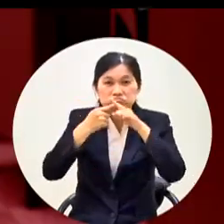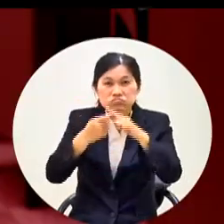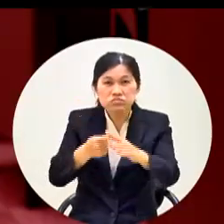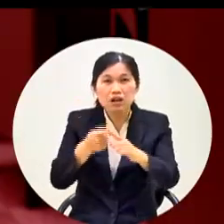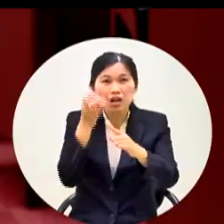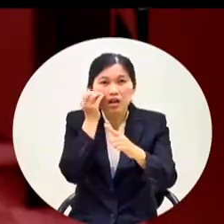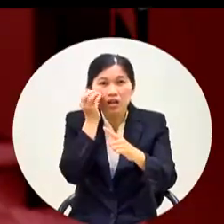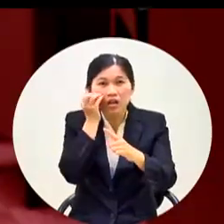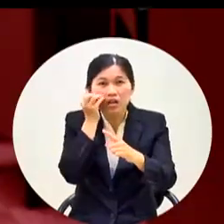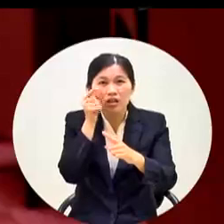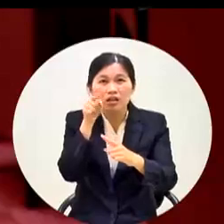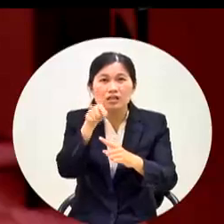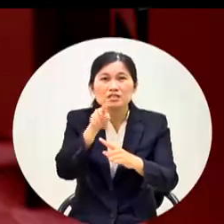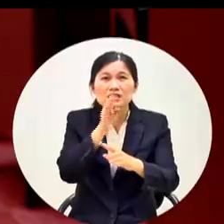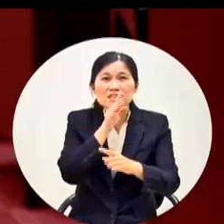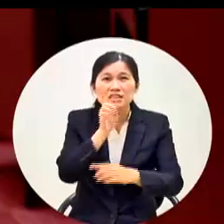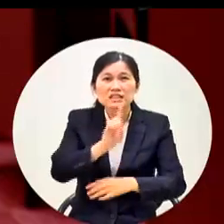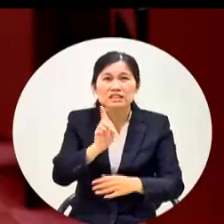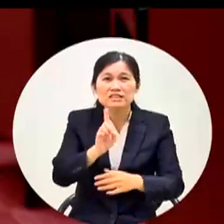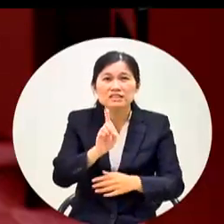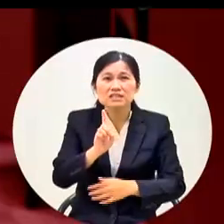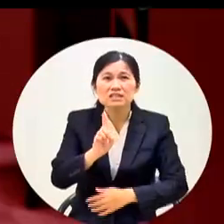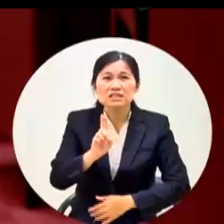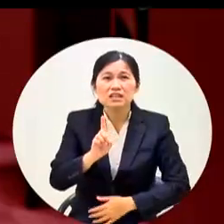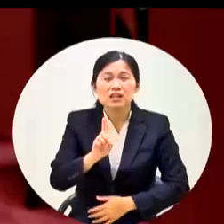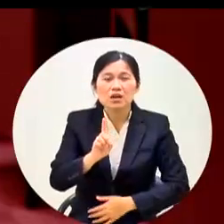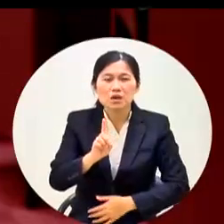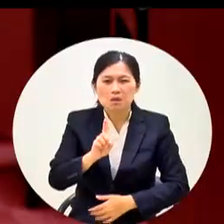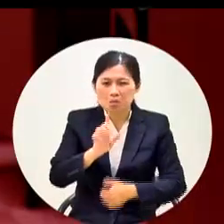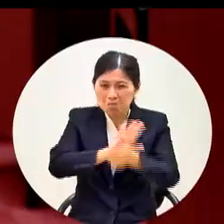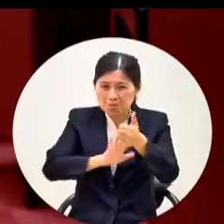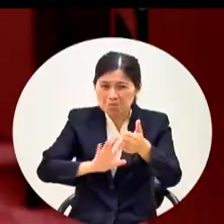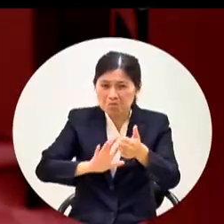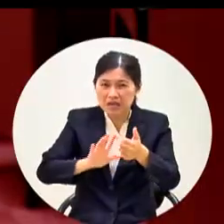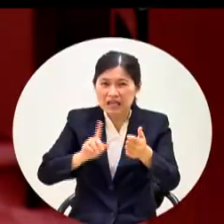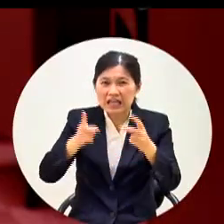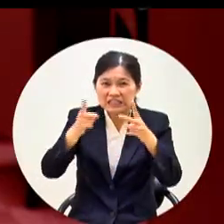个绝对是会造成小林第二